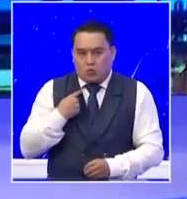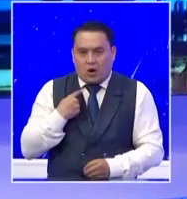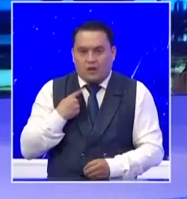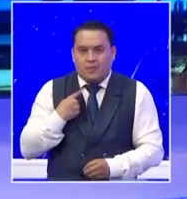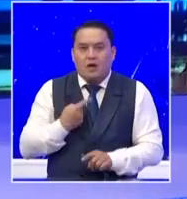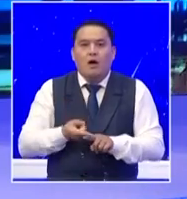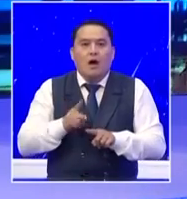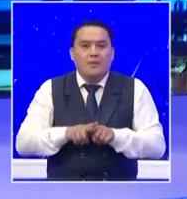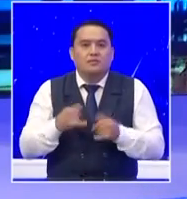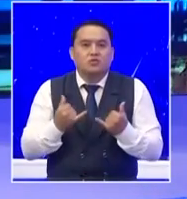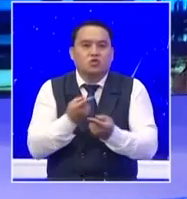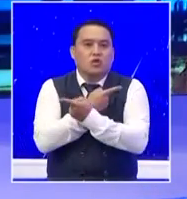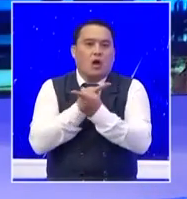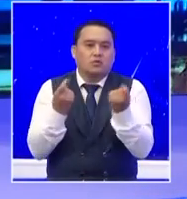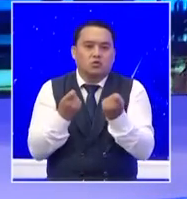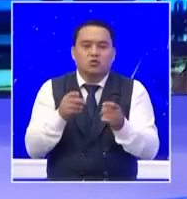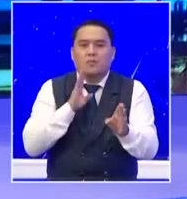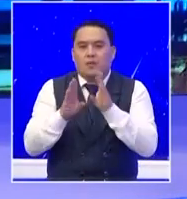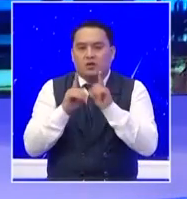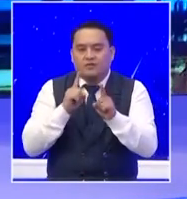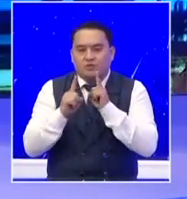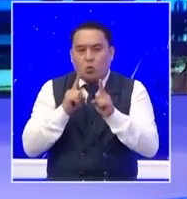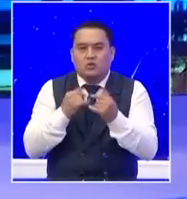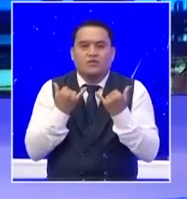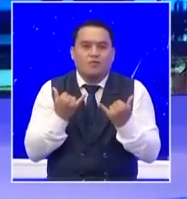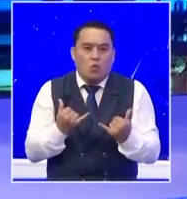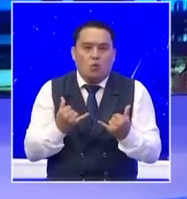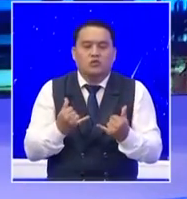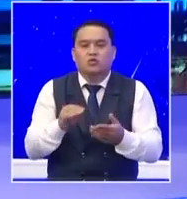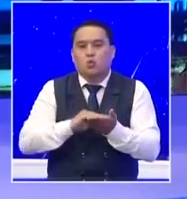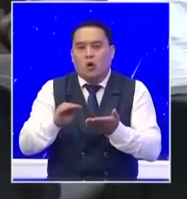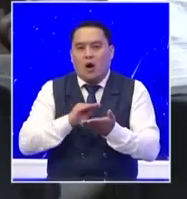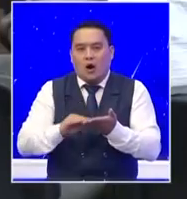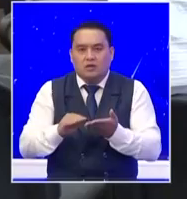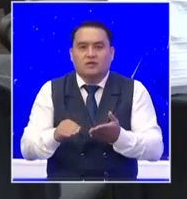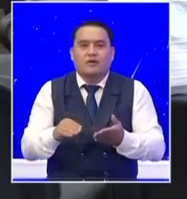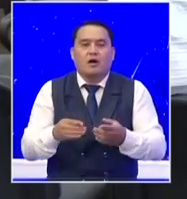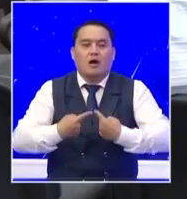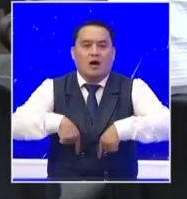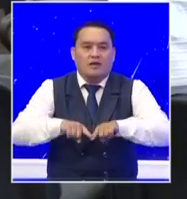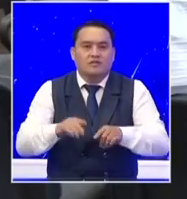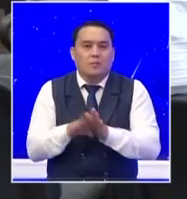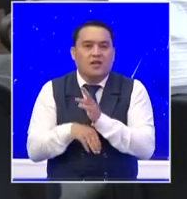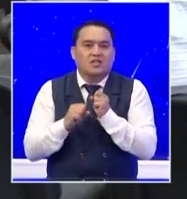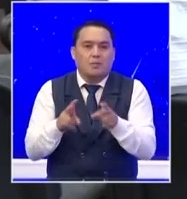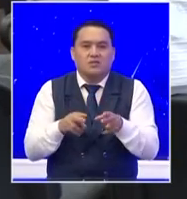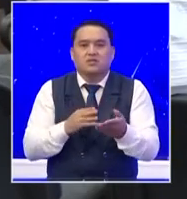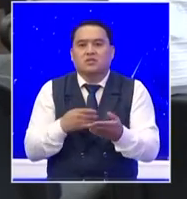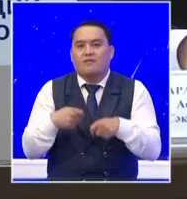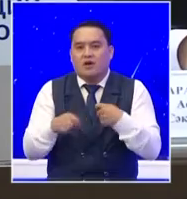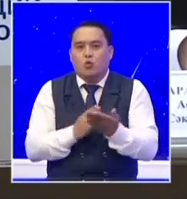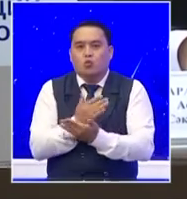в Талдыкургане. Об этом сообщил на брифинге для представителей СМИ заместитель начальника департамента контроля качества и безопасности товаров и